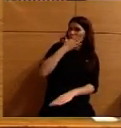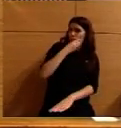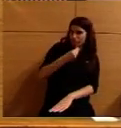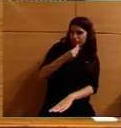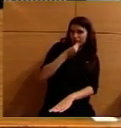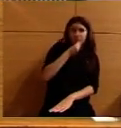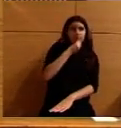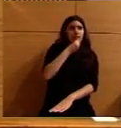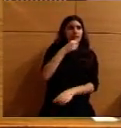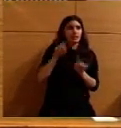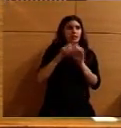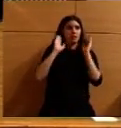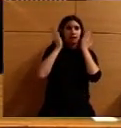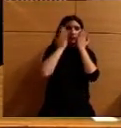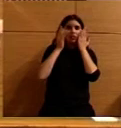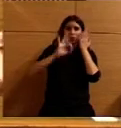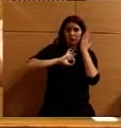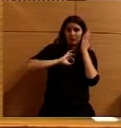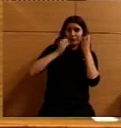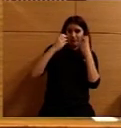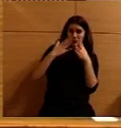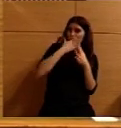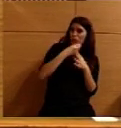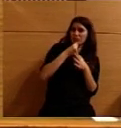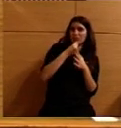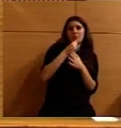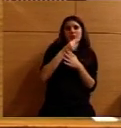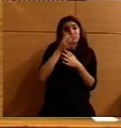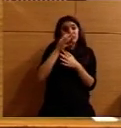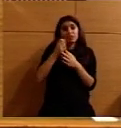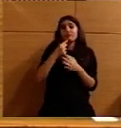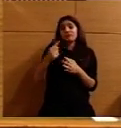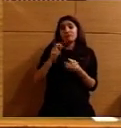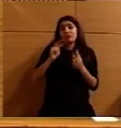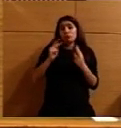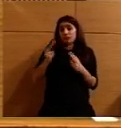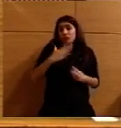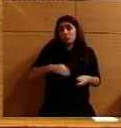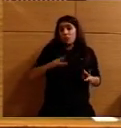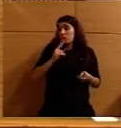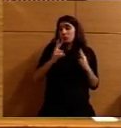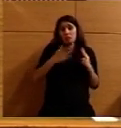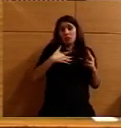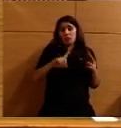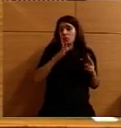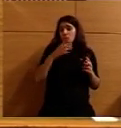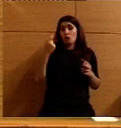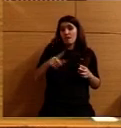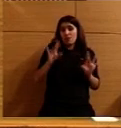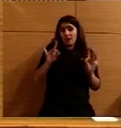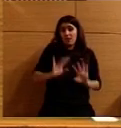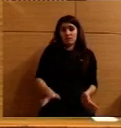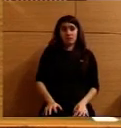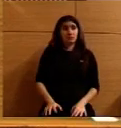li ha quedat com de Congrés dels Diputats. Podria dir-li, però... Jo podria començar a dir-li, però no vull dir-li, perquè és que no serveix absolutament per